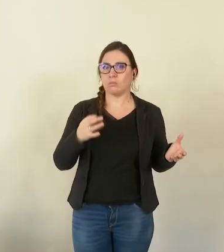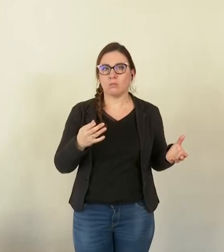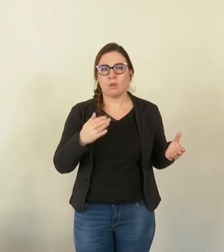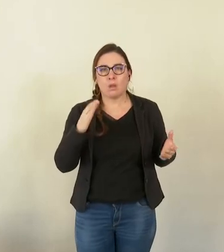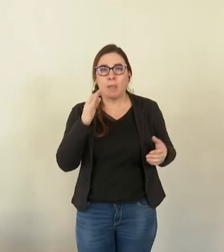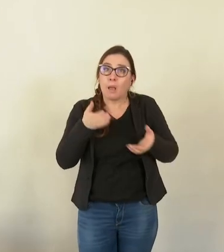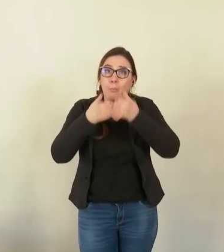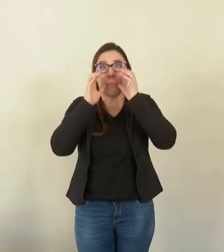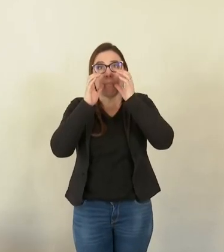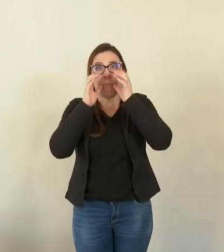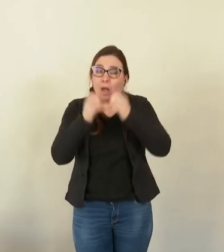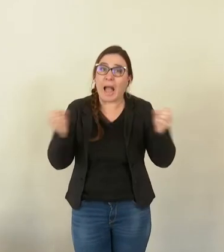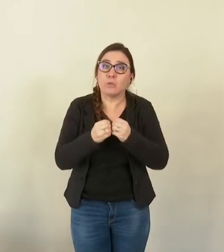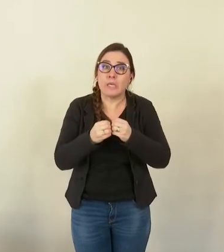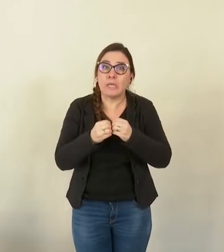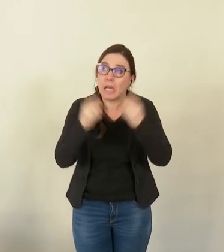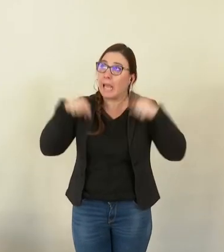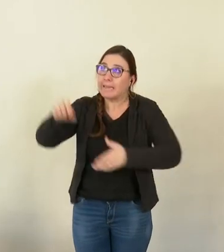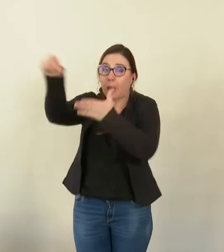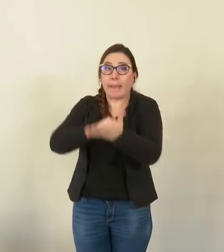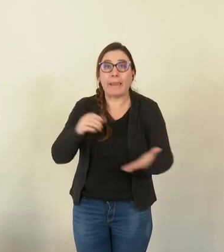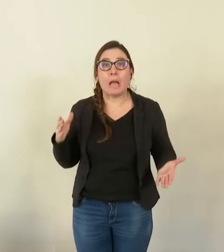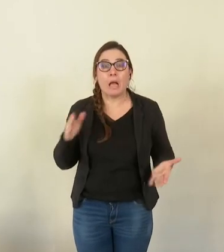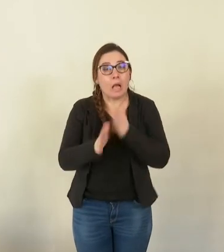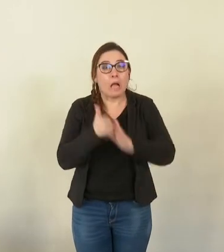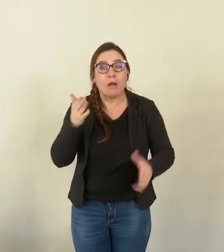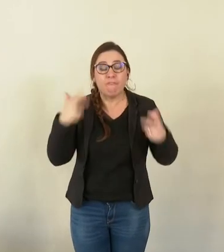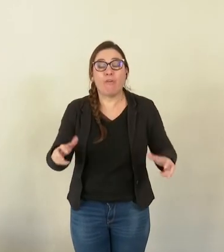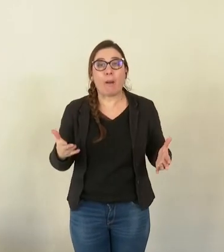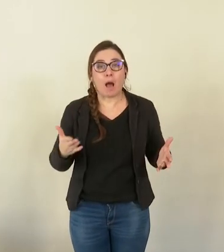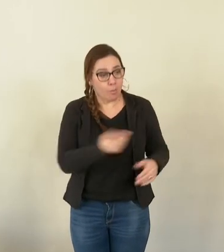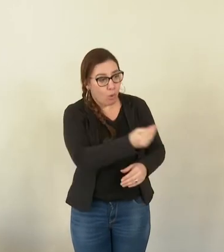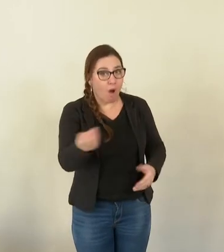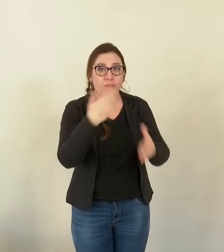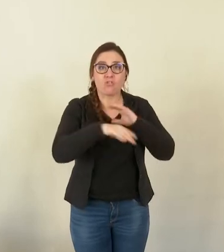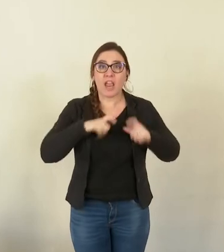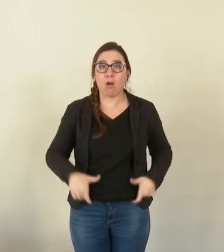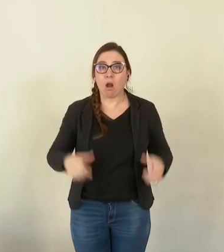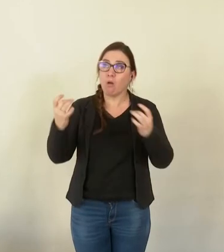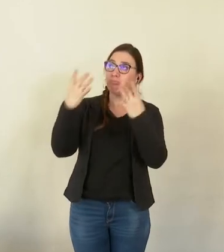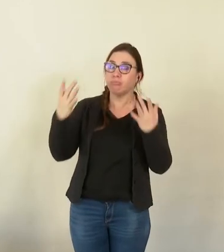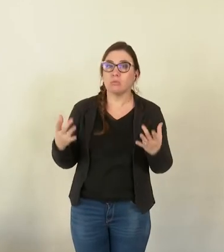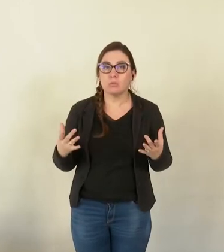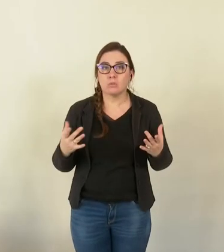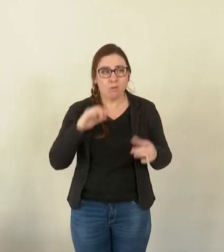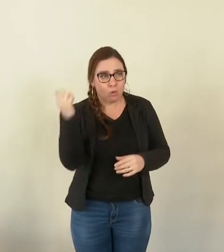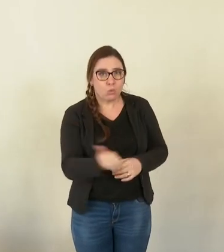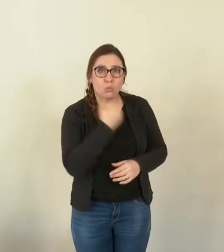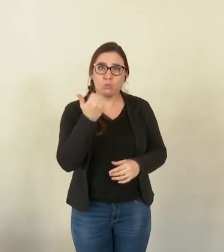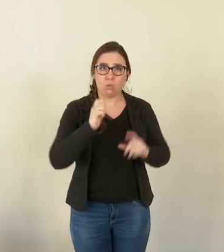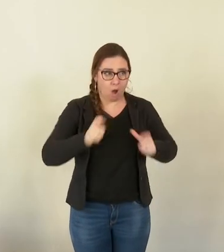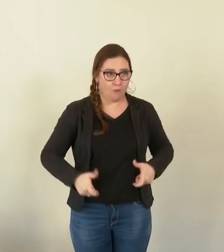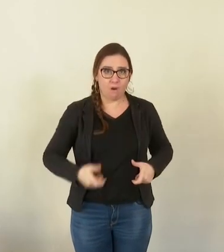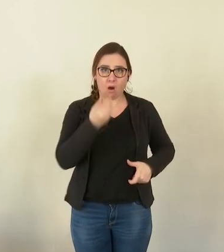petits déjeuner gratuits payé par l'État ça vous n'en voulez pas pour nos enfants dans toutes les écoles tous les enfants grenoblois vont à